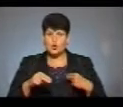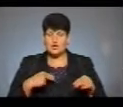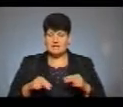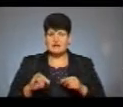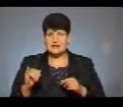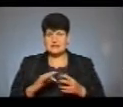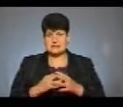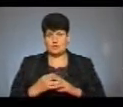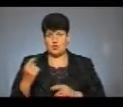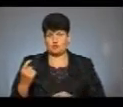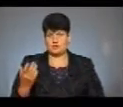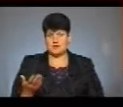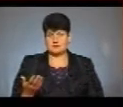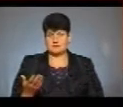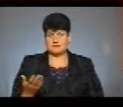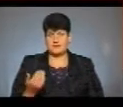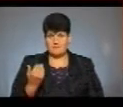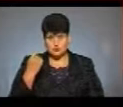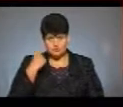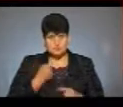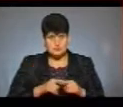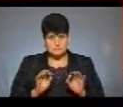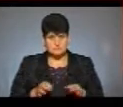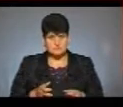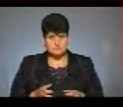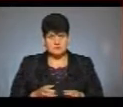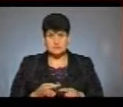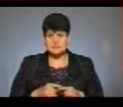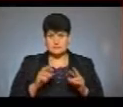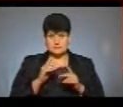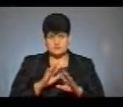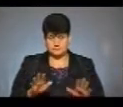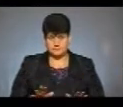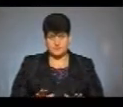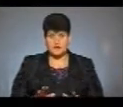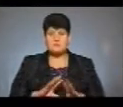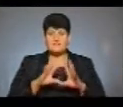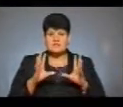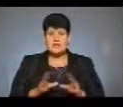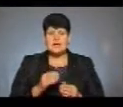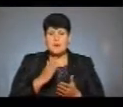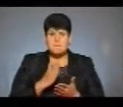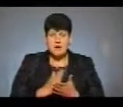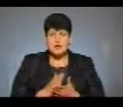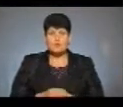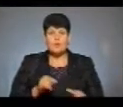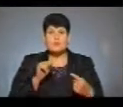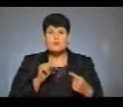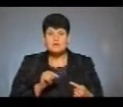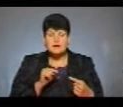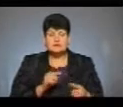сільського господарства. На вашу думку, це доцільно? Це недоцільно. Ми взагалі маємо заперечення і